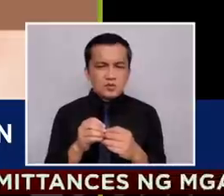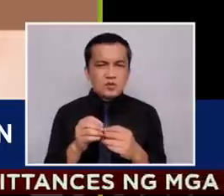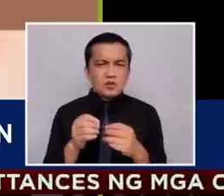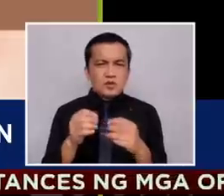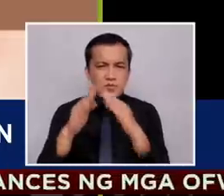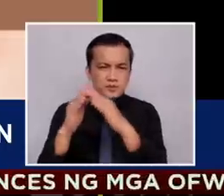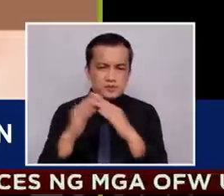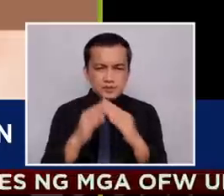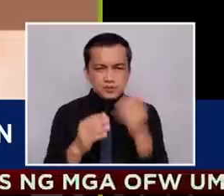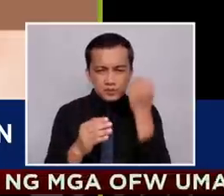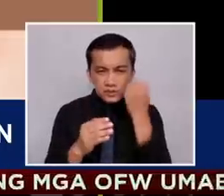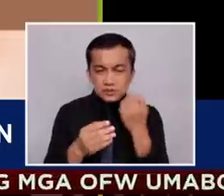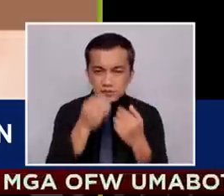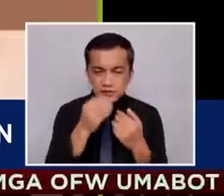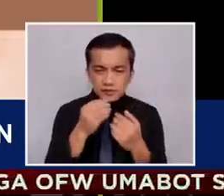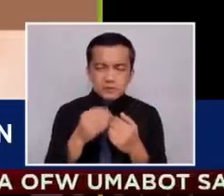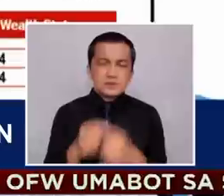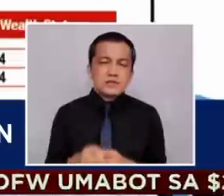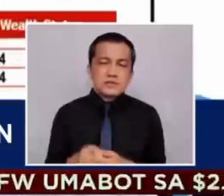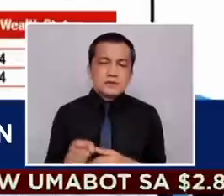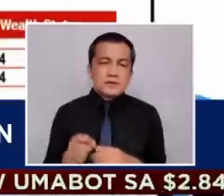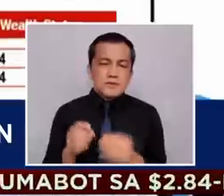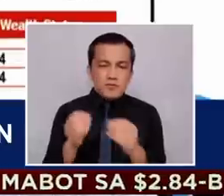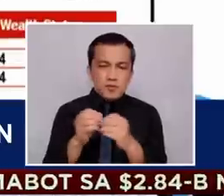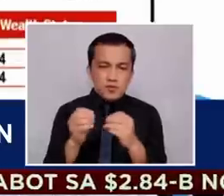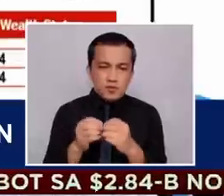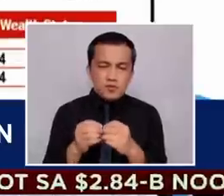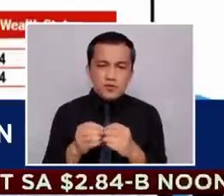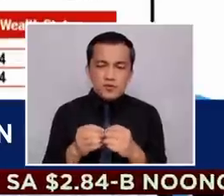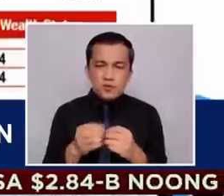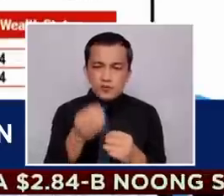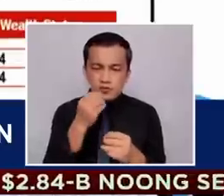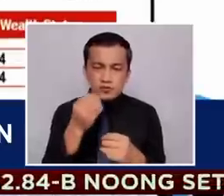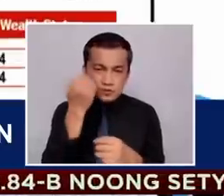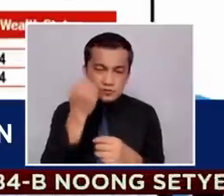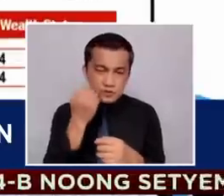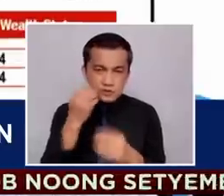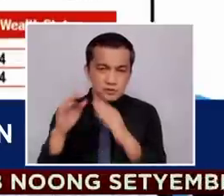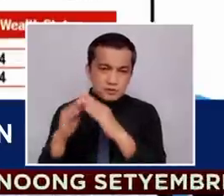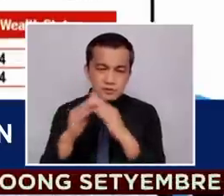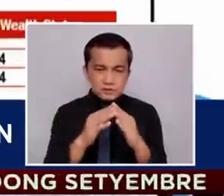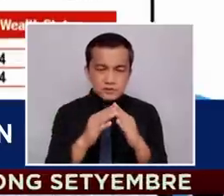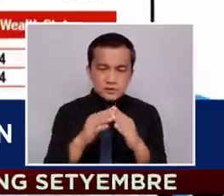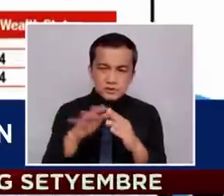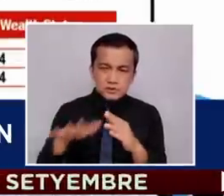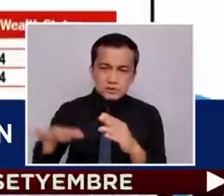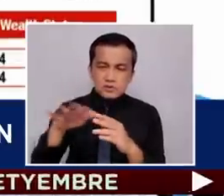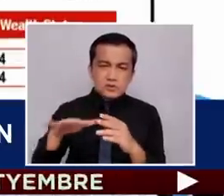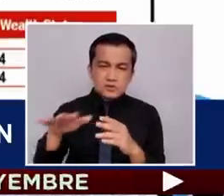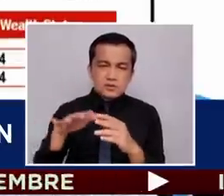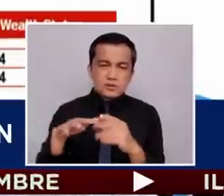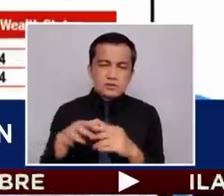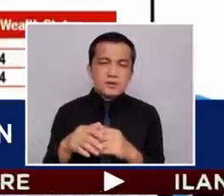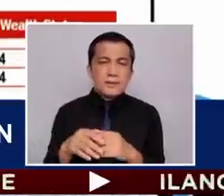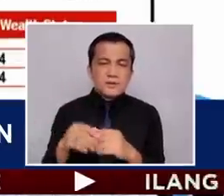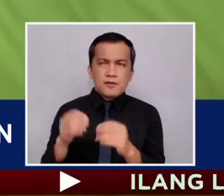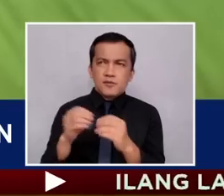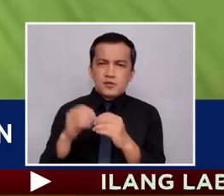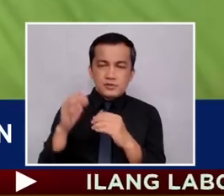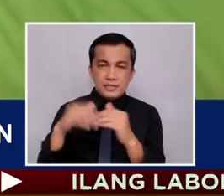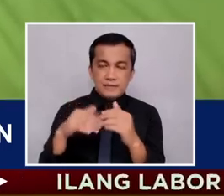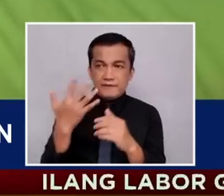headed by meals. Significantly more food insecure households among those with more than 5